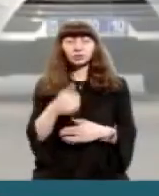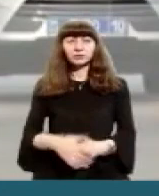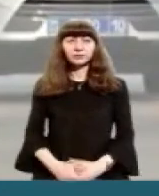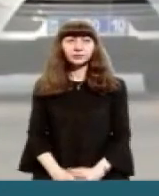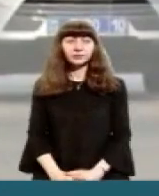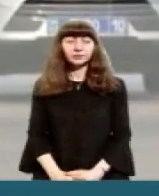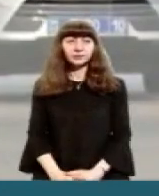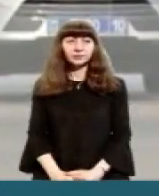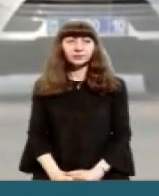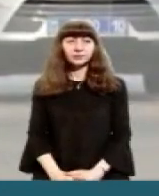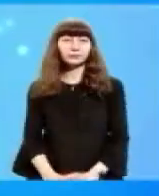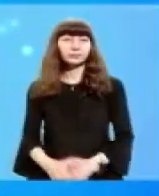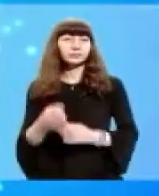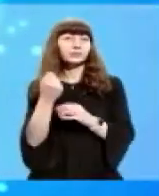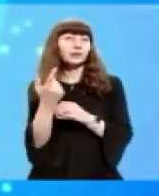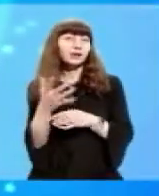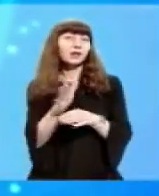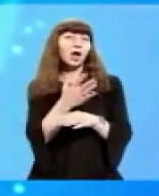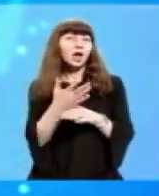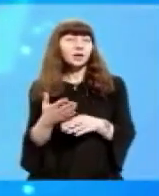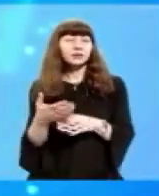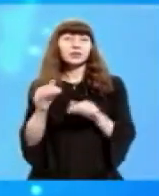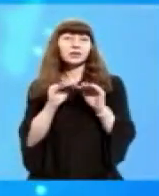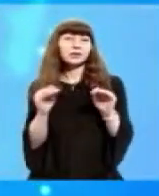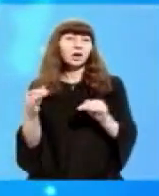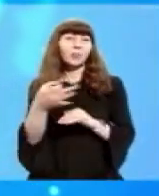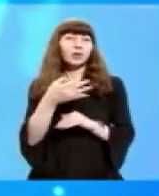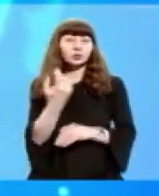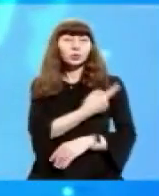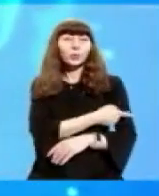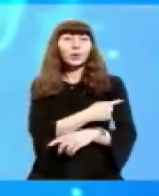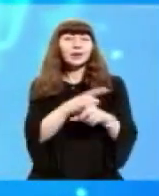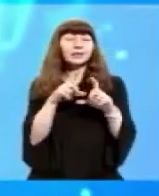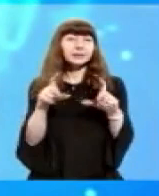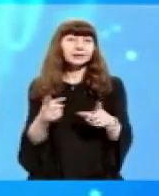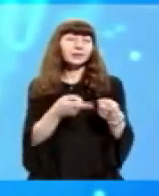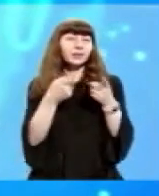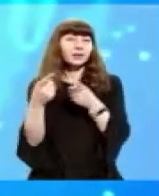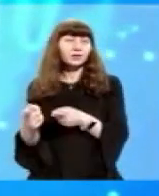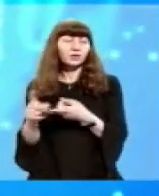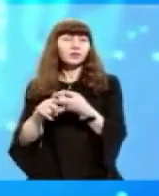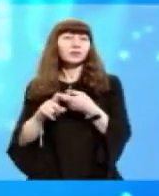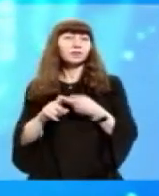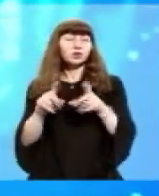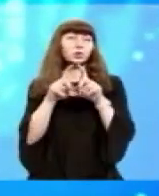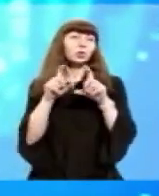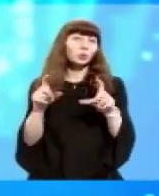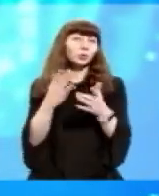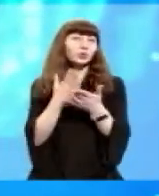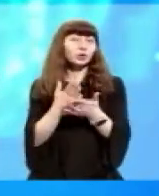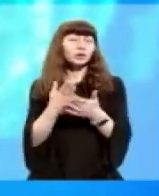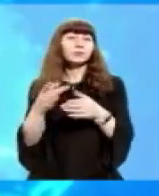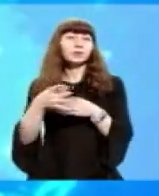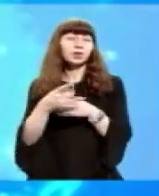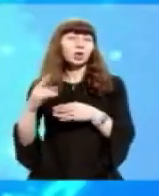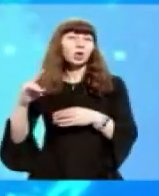Жабаев, телеканал «Костанай». Несколько отделений детской областной больницы временно переведут в инфекционный корпус, что находится в